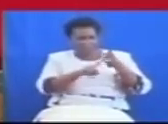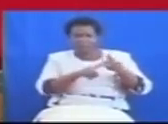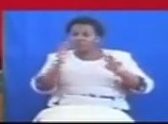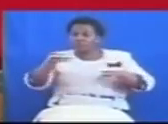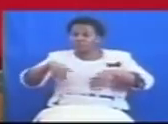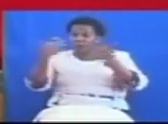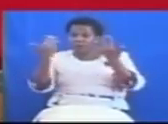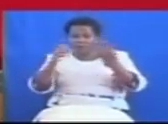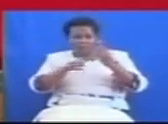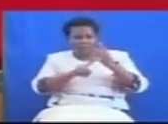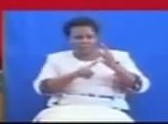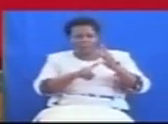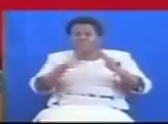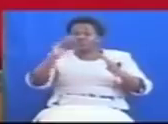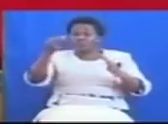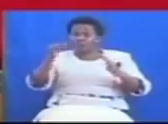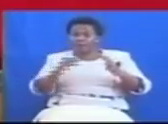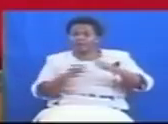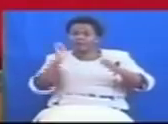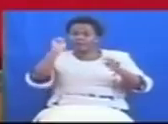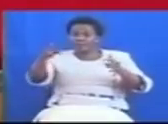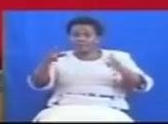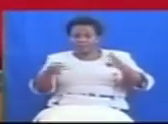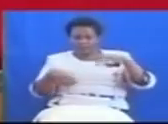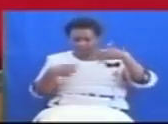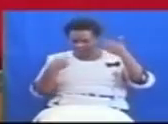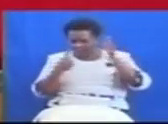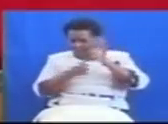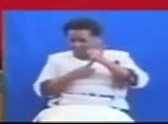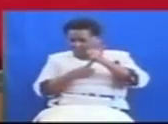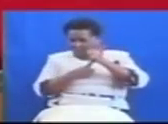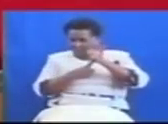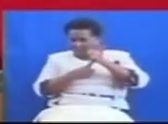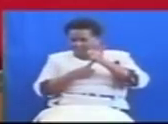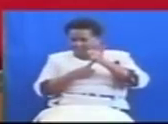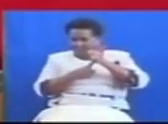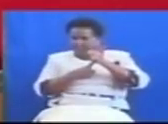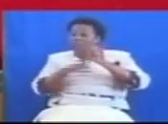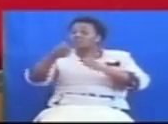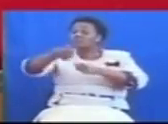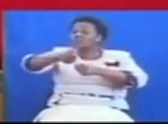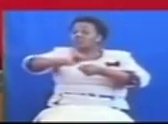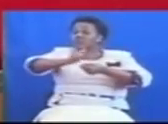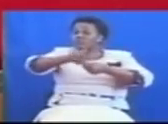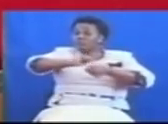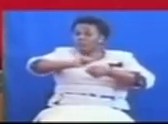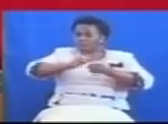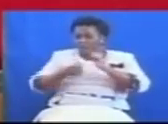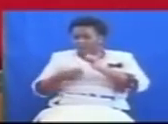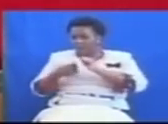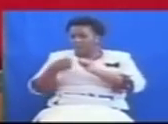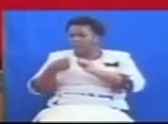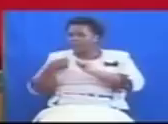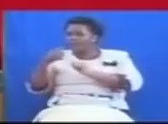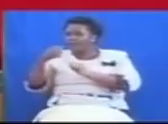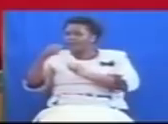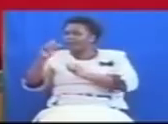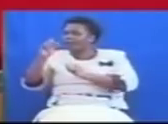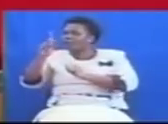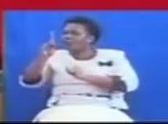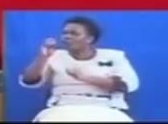Sumbawanga, manispaa ya Shinyanga na Iringa, halmashauri ya miji ya Makambako, Njombe, Kondoa,